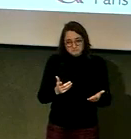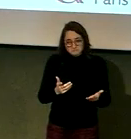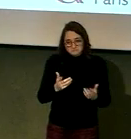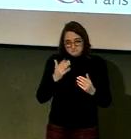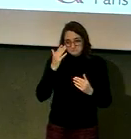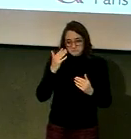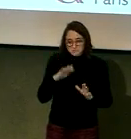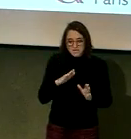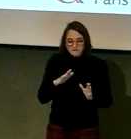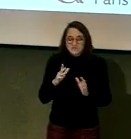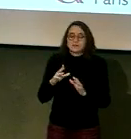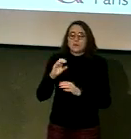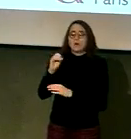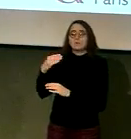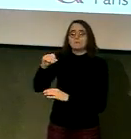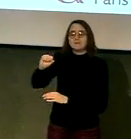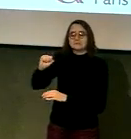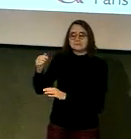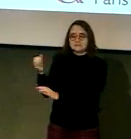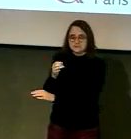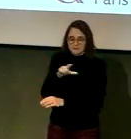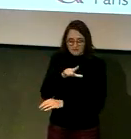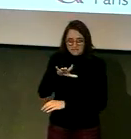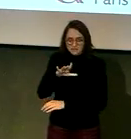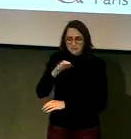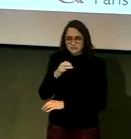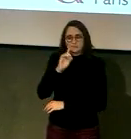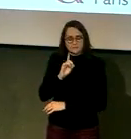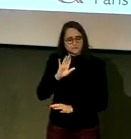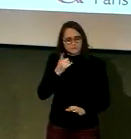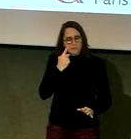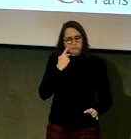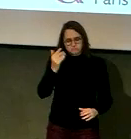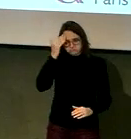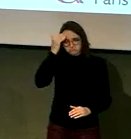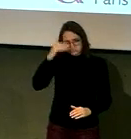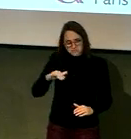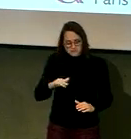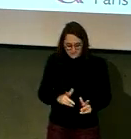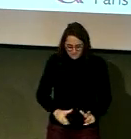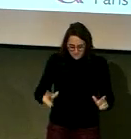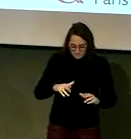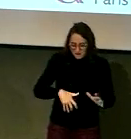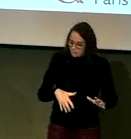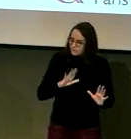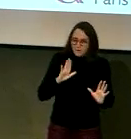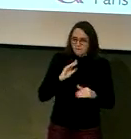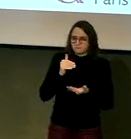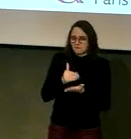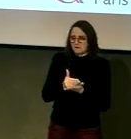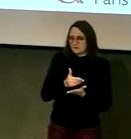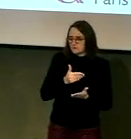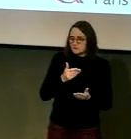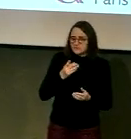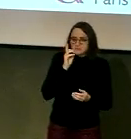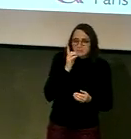selon l'Organisation mondiale de la santé, elles sont déjà au courant que les consommations, elles sont néfastes pour